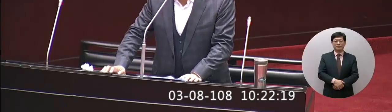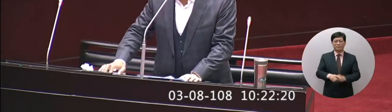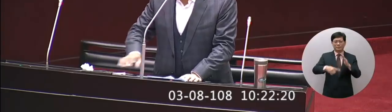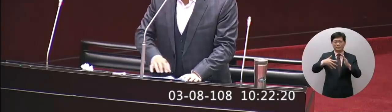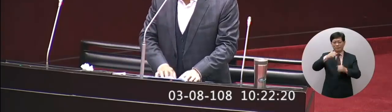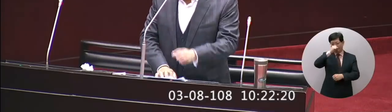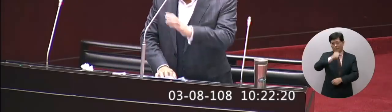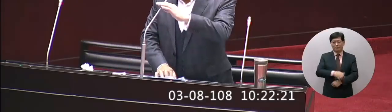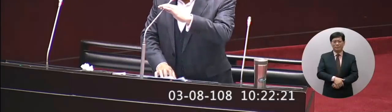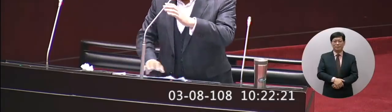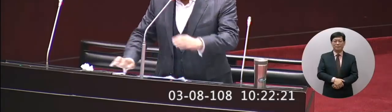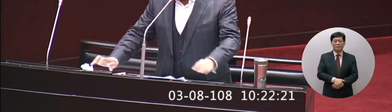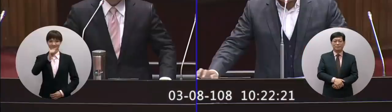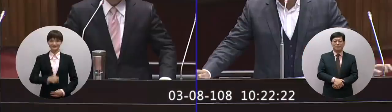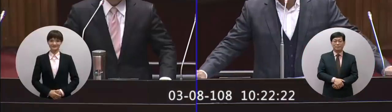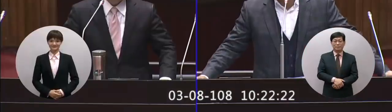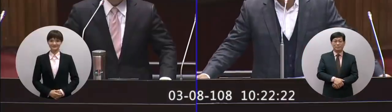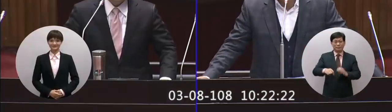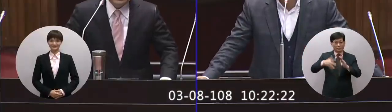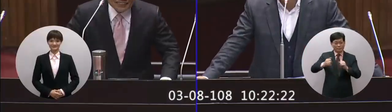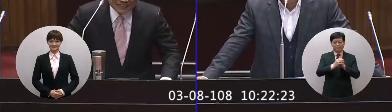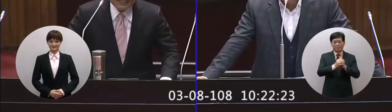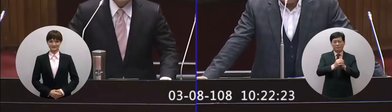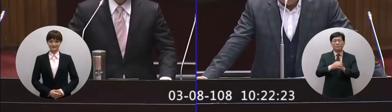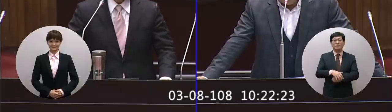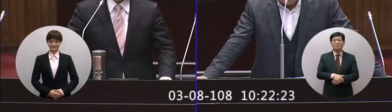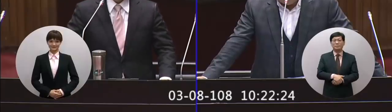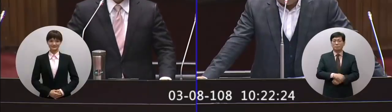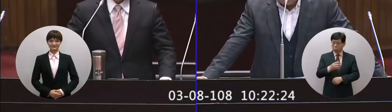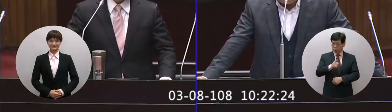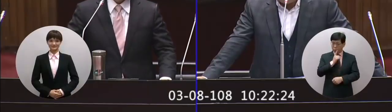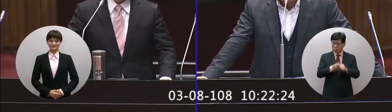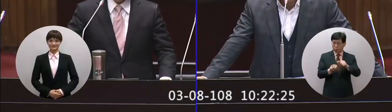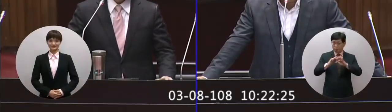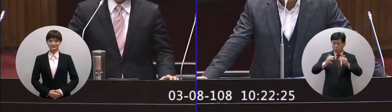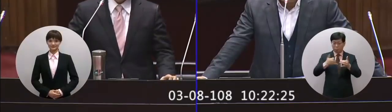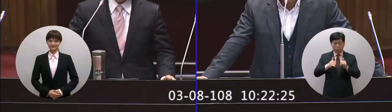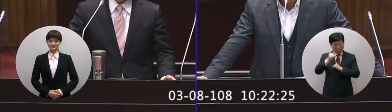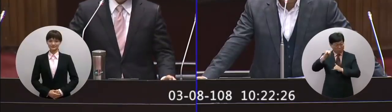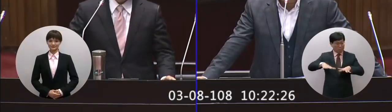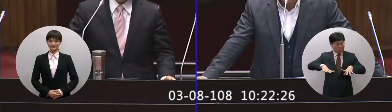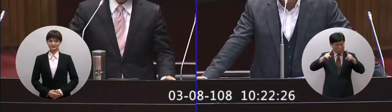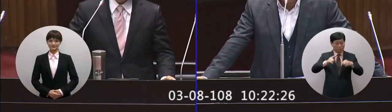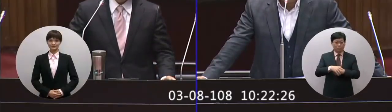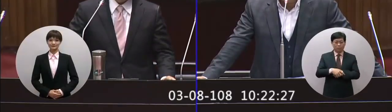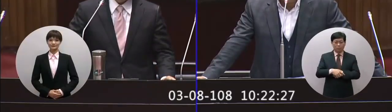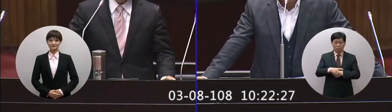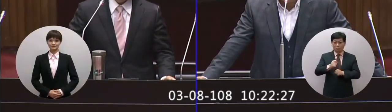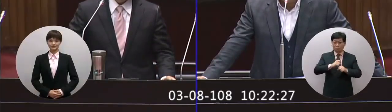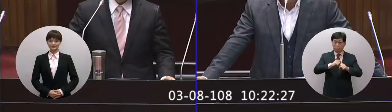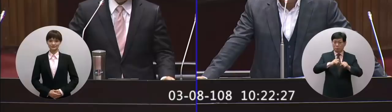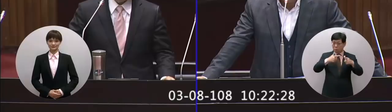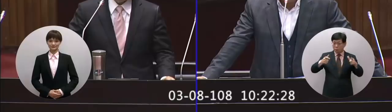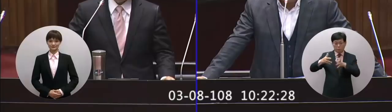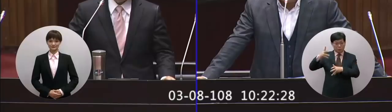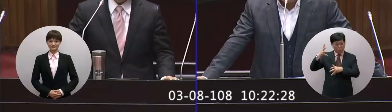院长好， 委员你好。 一定我先给你恭喜啦吼，因为你是中华民国有史以来第一位由不同任的